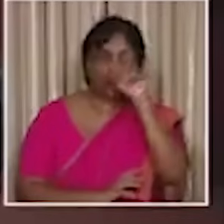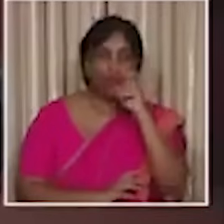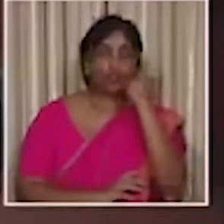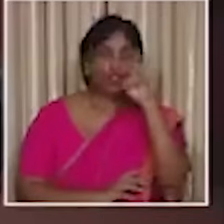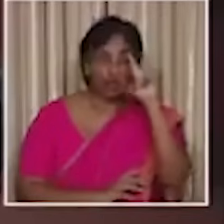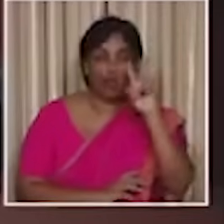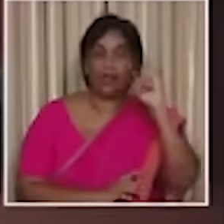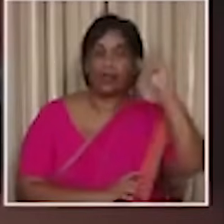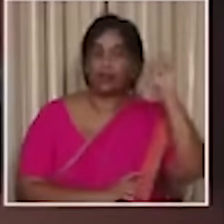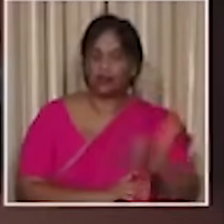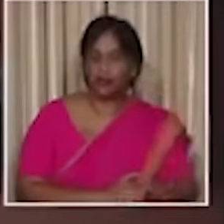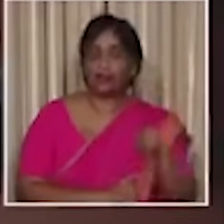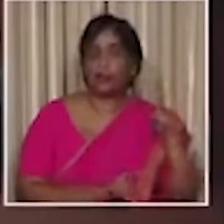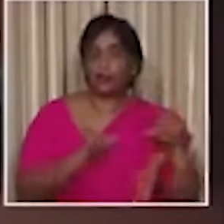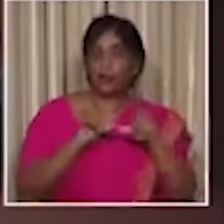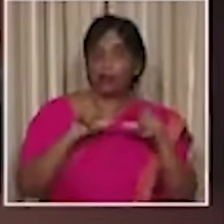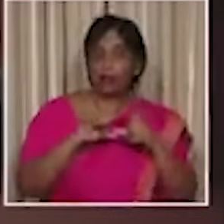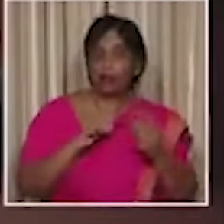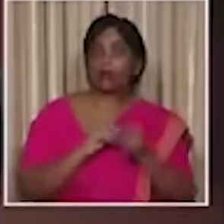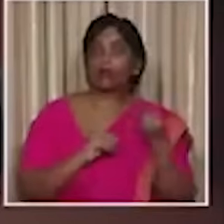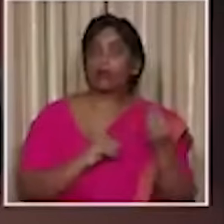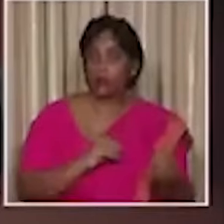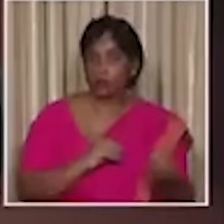dah. Mereka lata bola patr dengar.